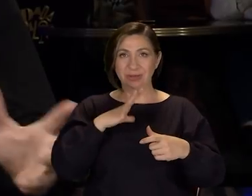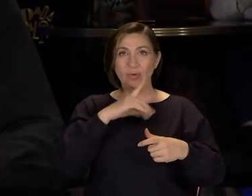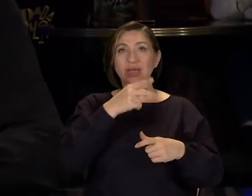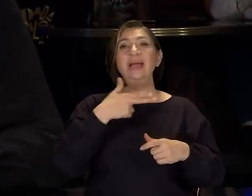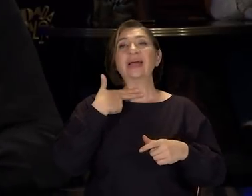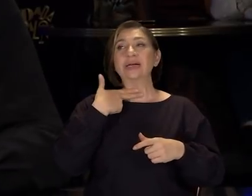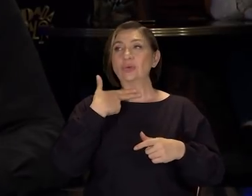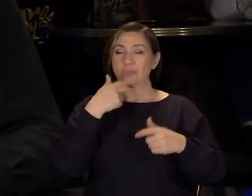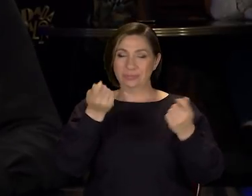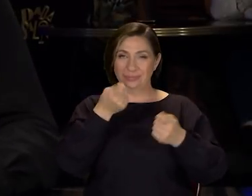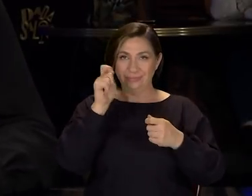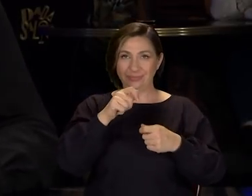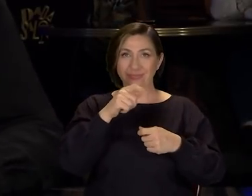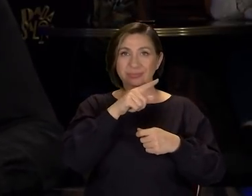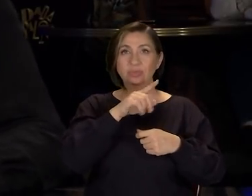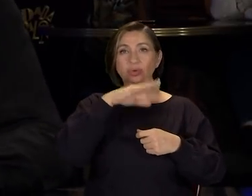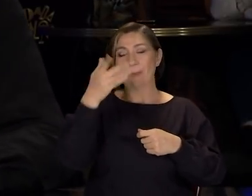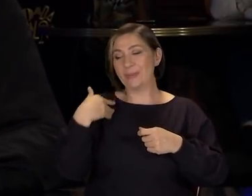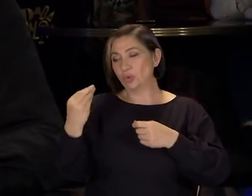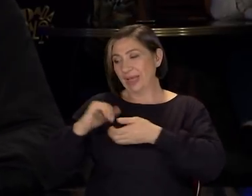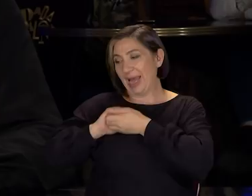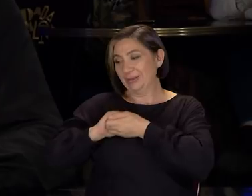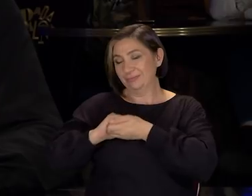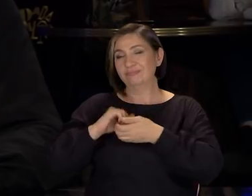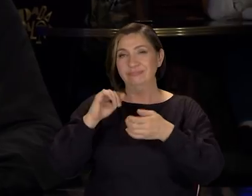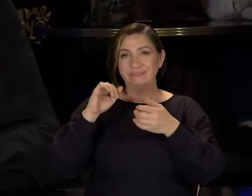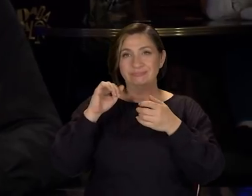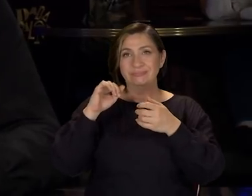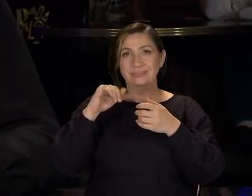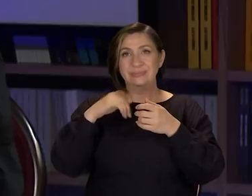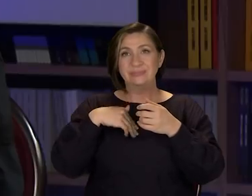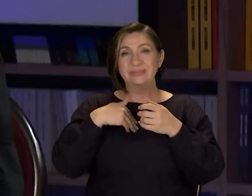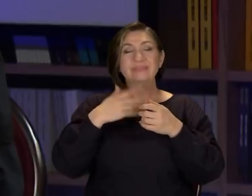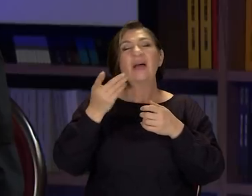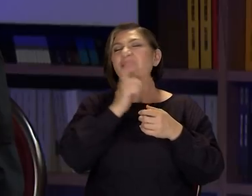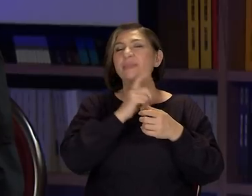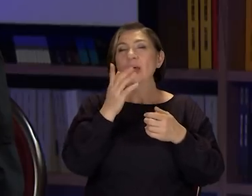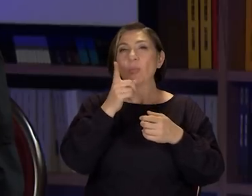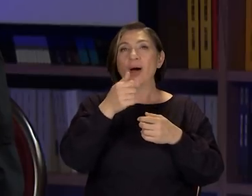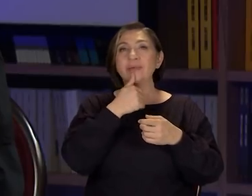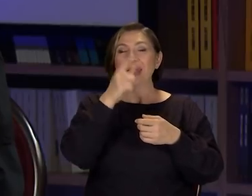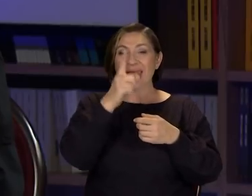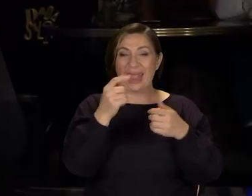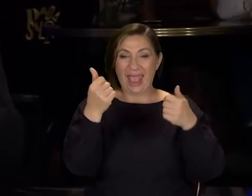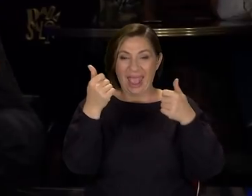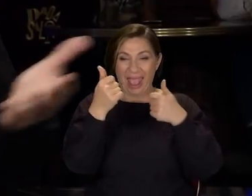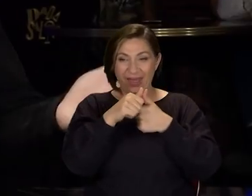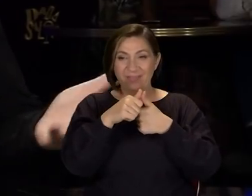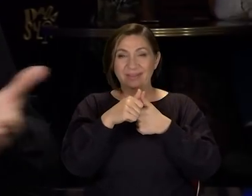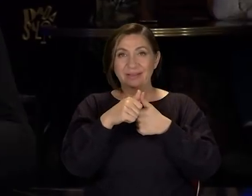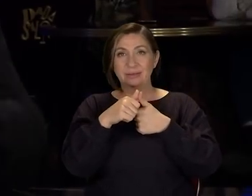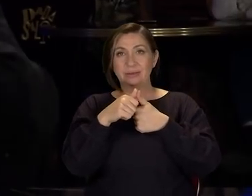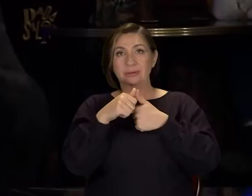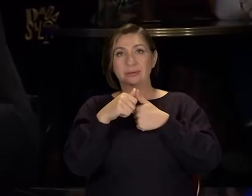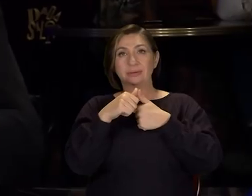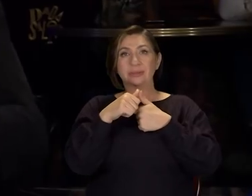Orada garsonu oynuyor. Sonra benim en yakın arkadaşım oynuyor bir diğer rolde. Bizim hırtlığımız da şu. Mesela bu adam ilk evlilikte, ilk kaç tane